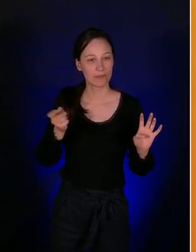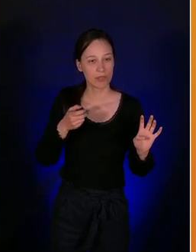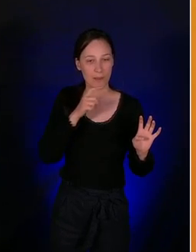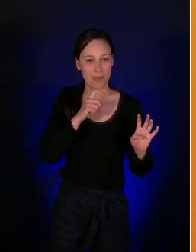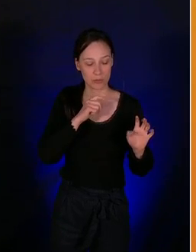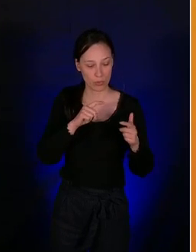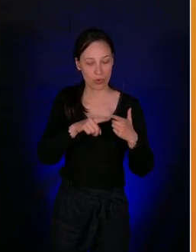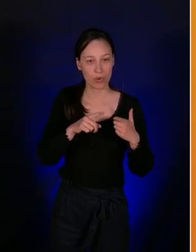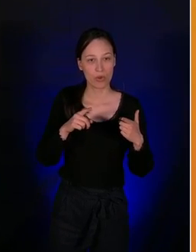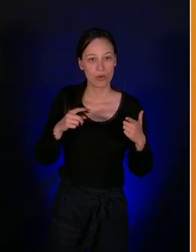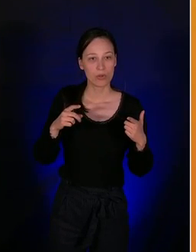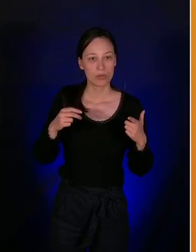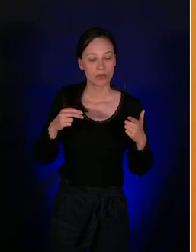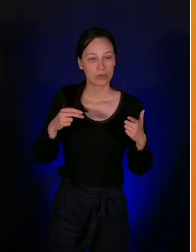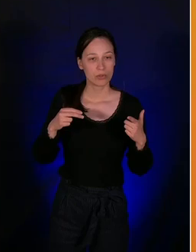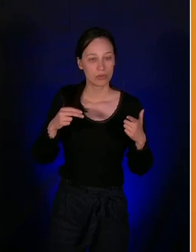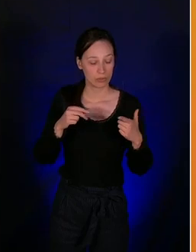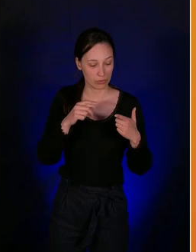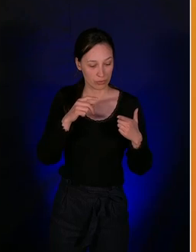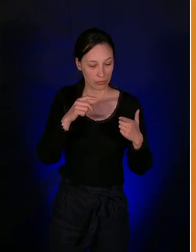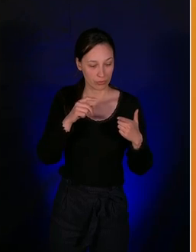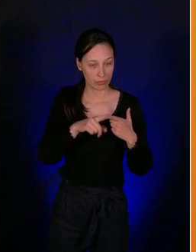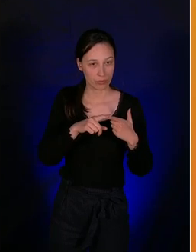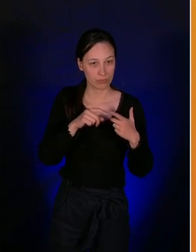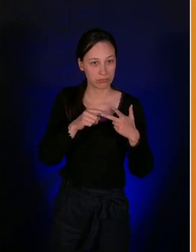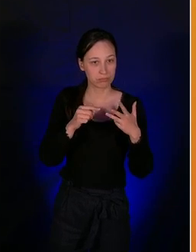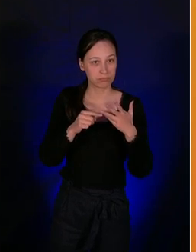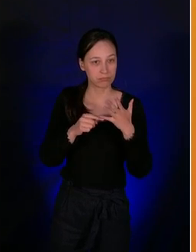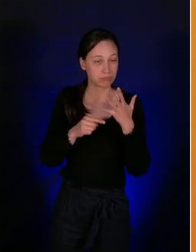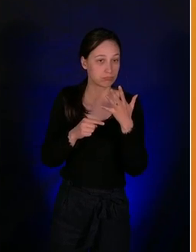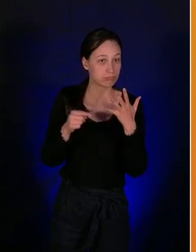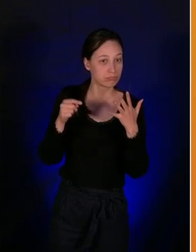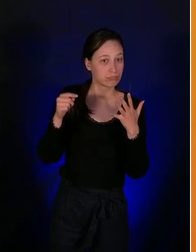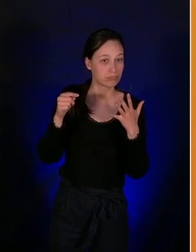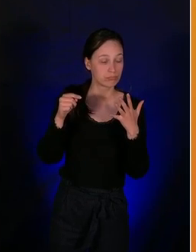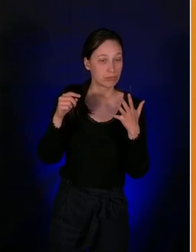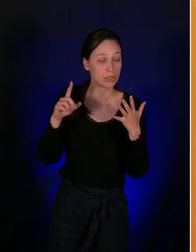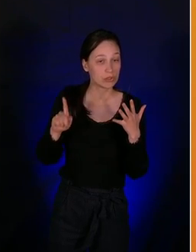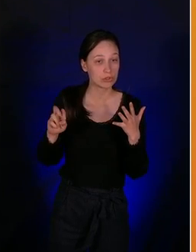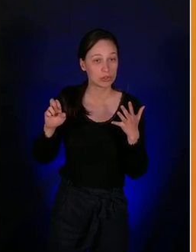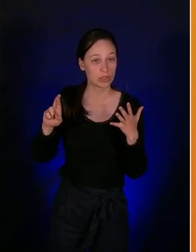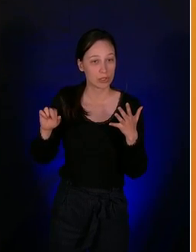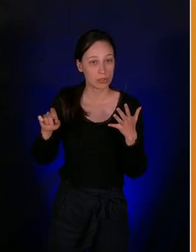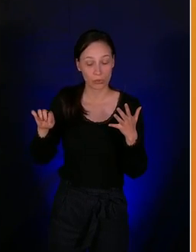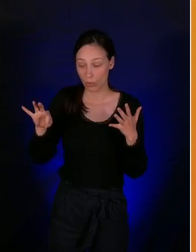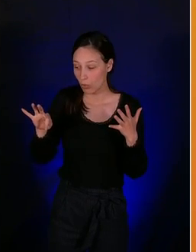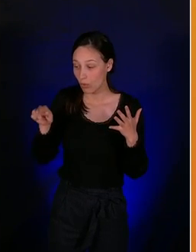Paulès des Services publics, Nicolas Ribaud de la FERC et Géraud Douaisenet de la